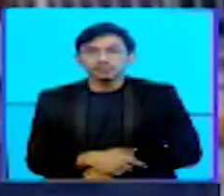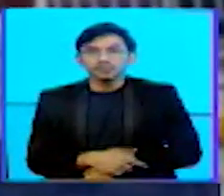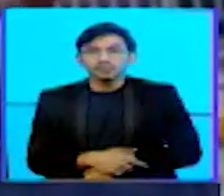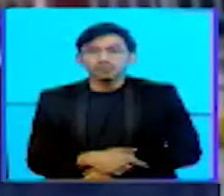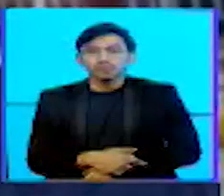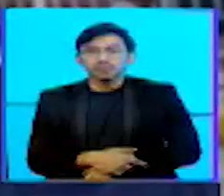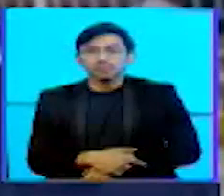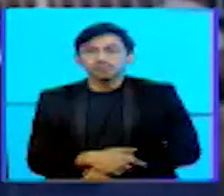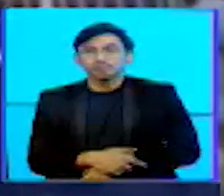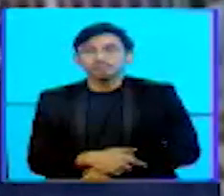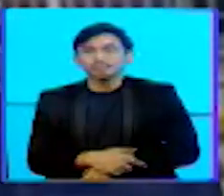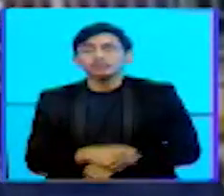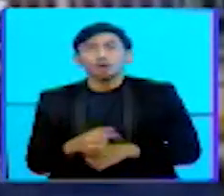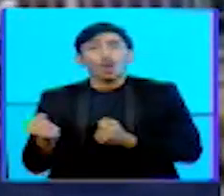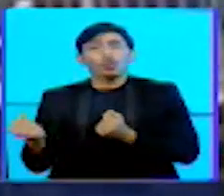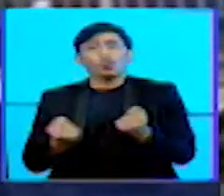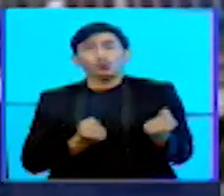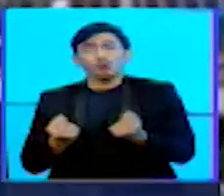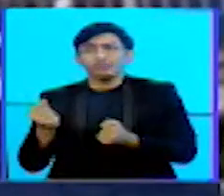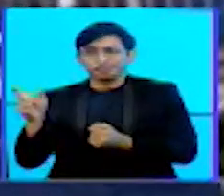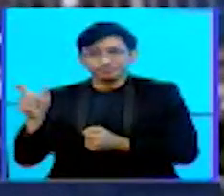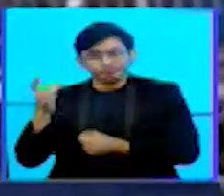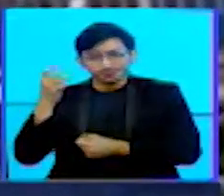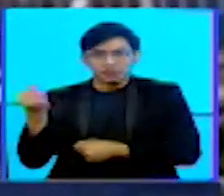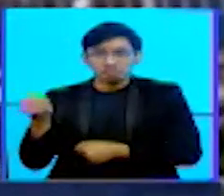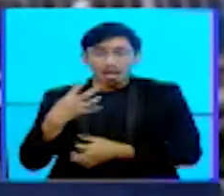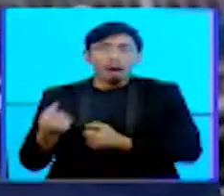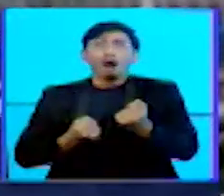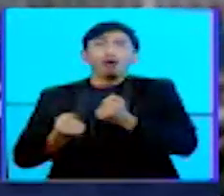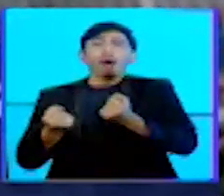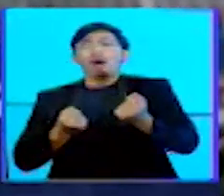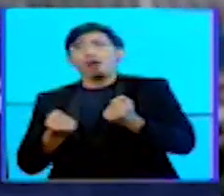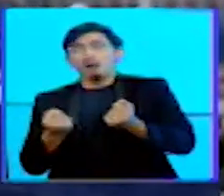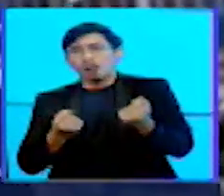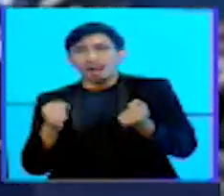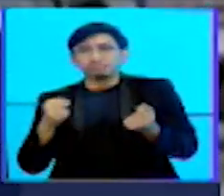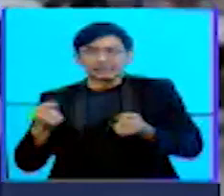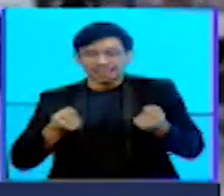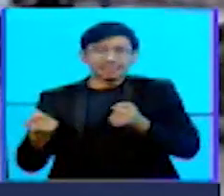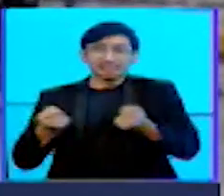kapal maupun dengan BPBD dan juga